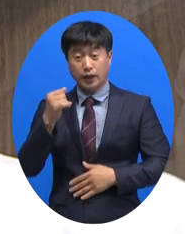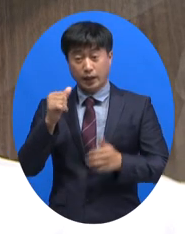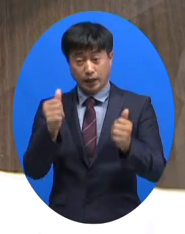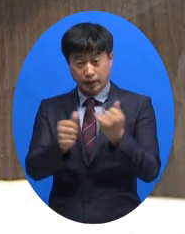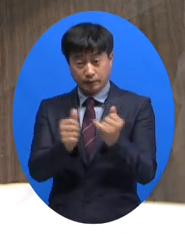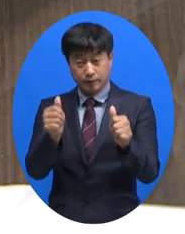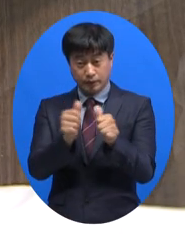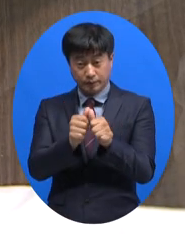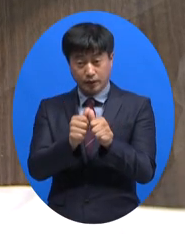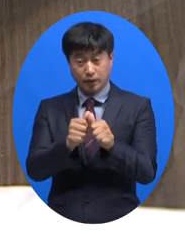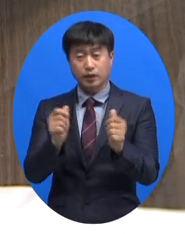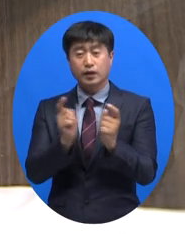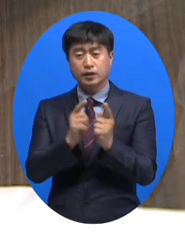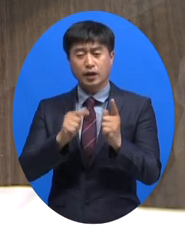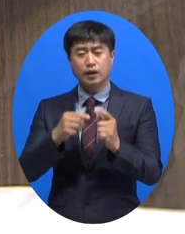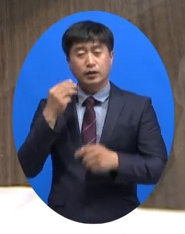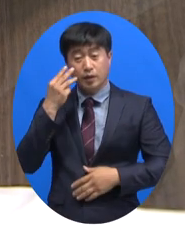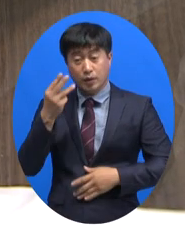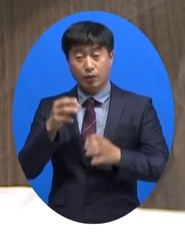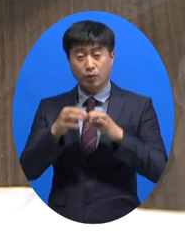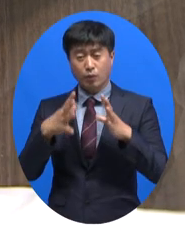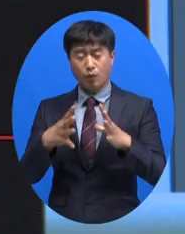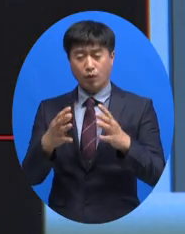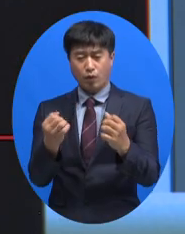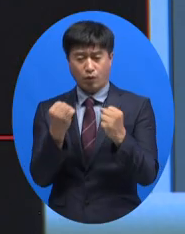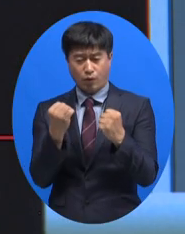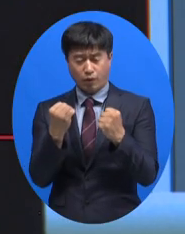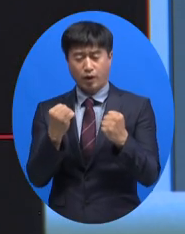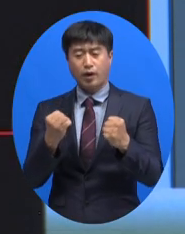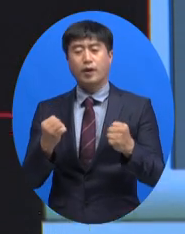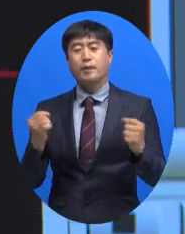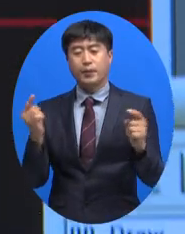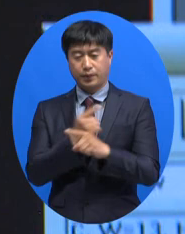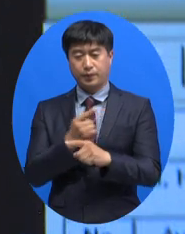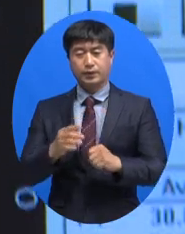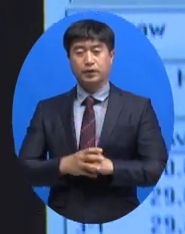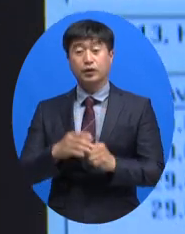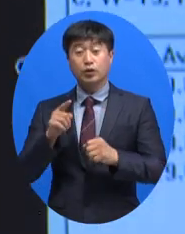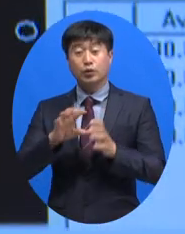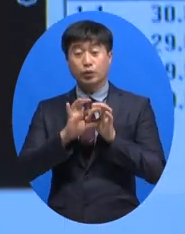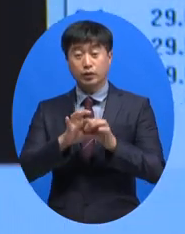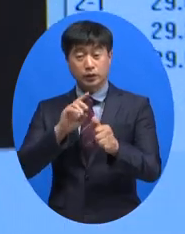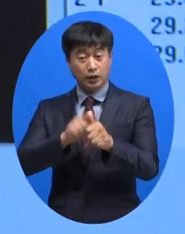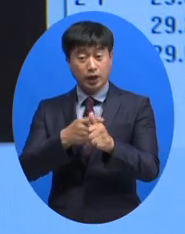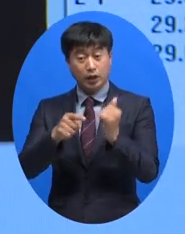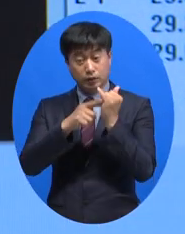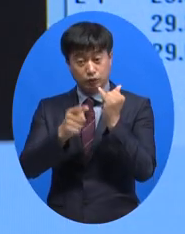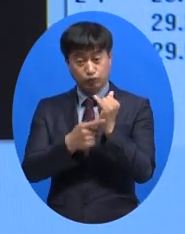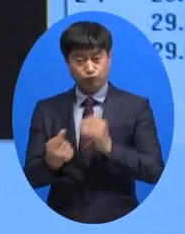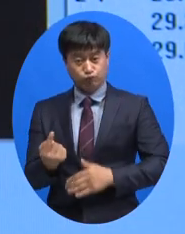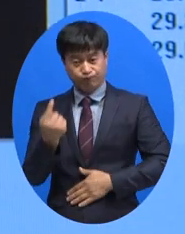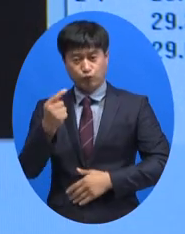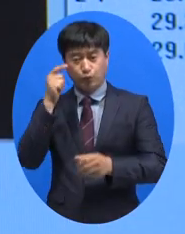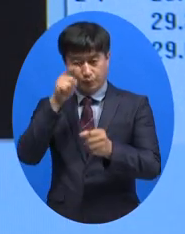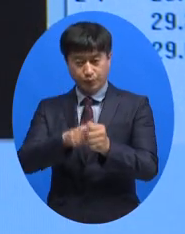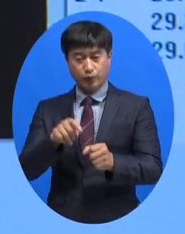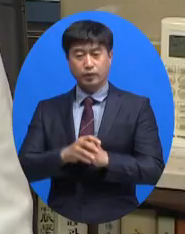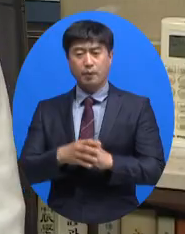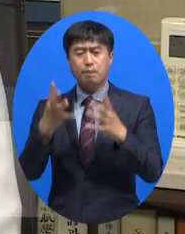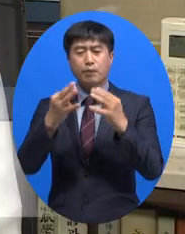대상으로 3개월 동안 한방 치료로 건강 상태를 개선하는 방식. 이를 통해 자연 임신율을 높이는 게